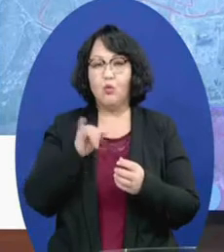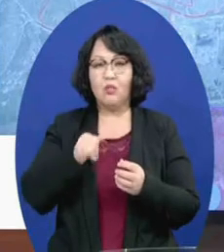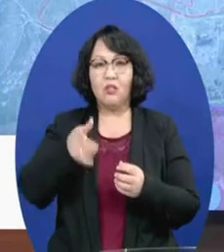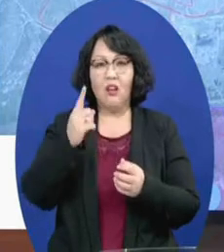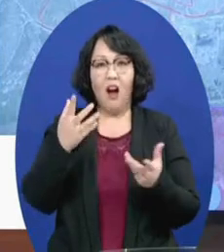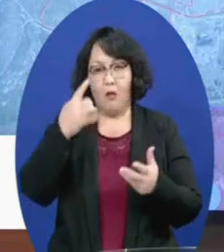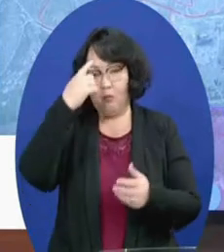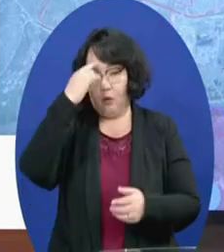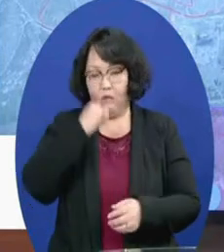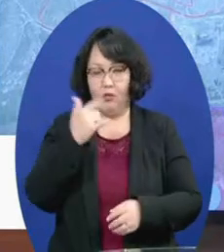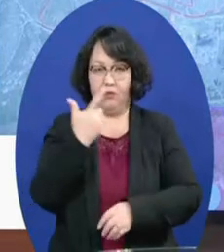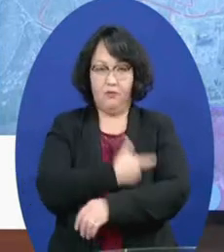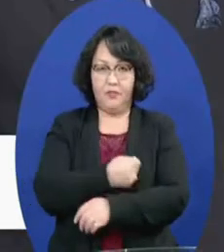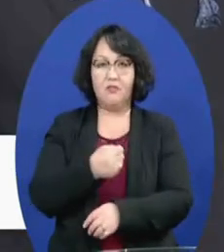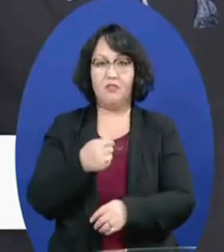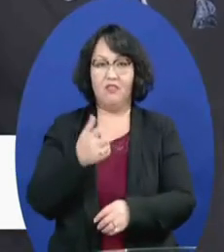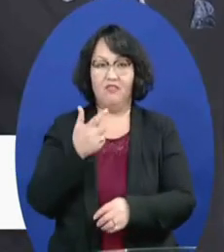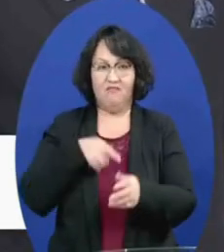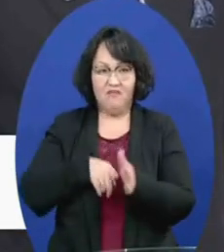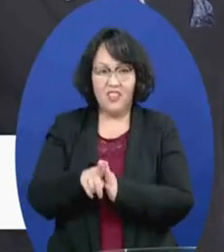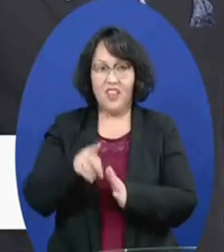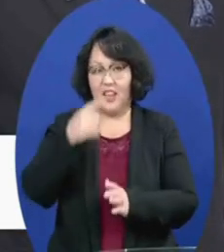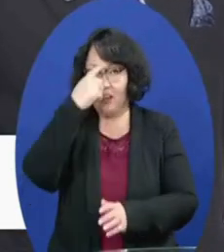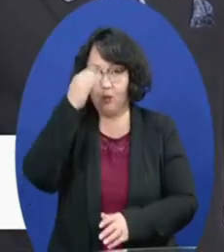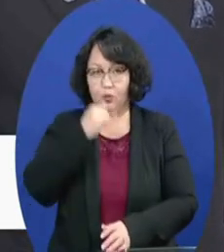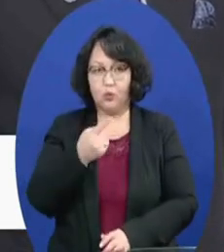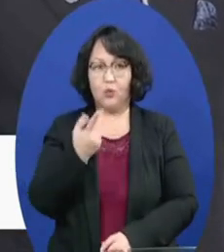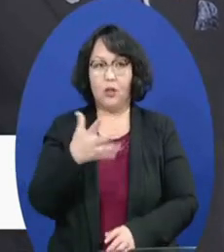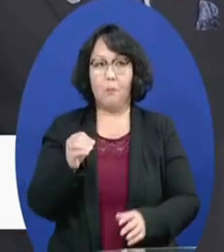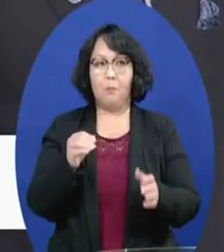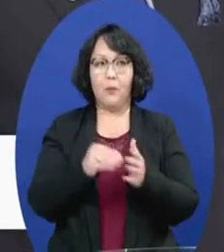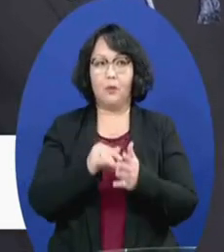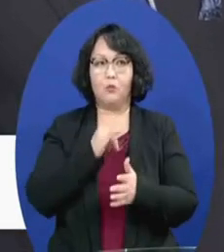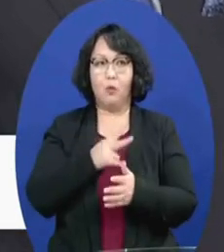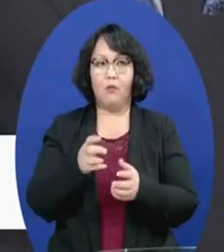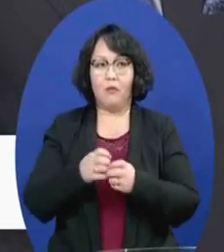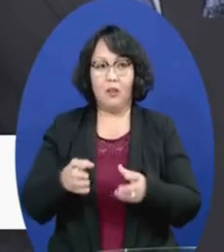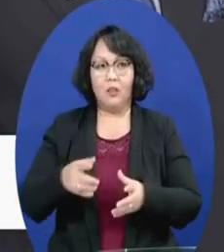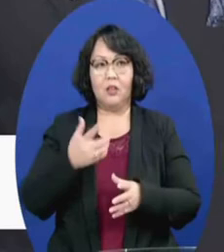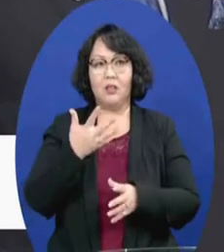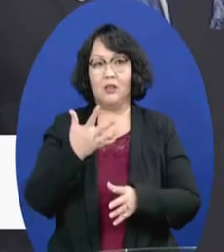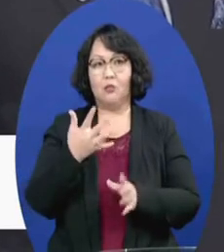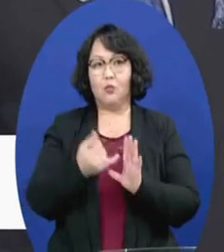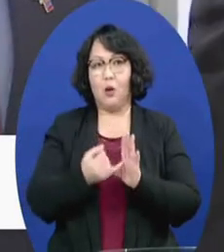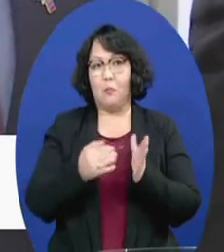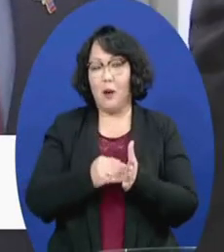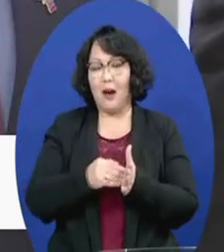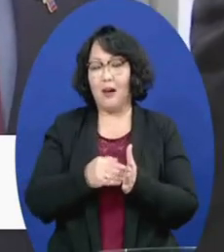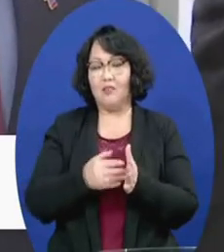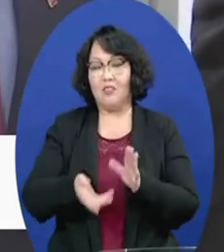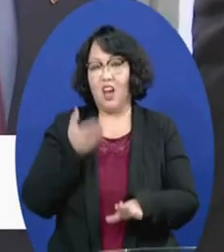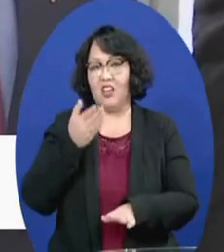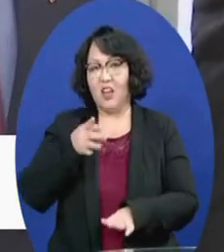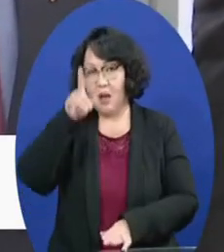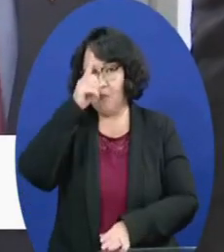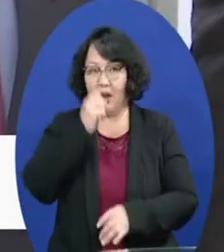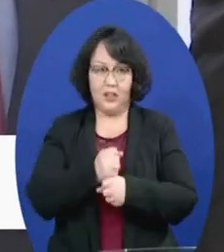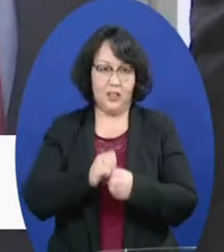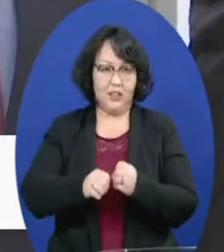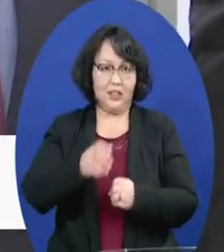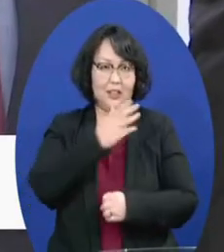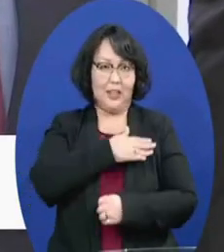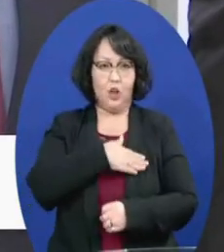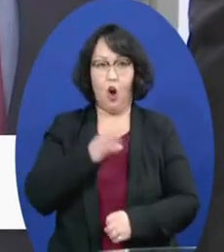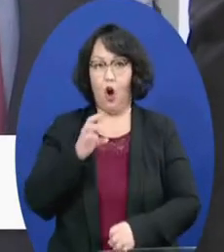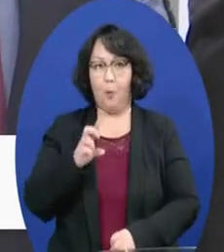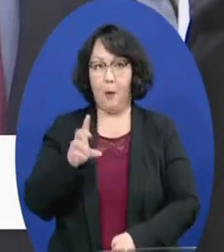Бүгд найрамдах энэтхэг улсаас бэлгэлсэн 150 мянган тун вакциныг төр хувийн хвшлийн 56 мянга гаруй эмч эмнэлгийн ажилтан мөн цагдаа онцгой байдлаар